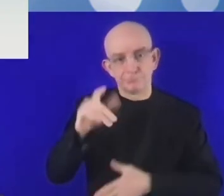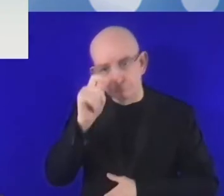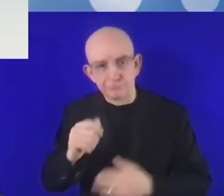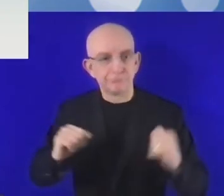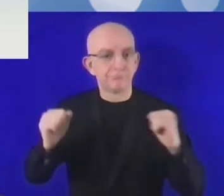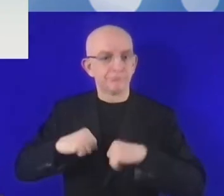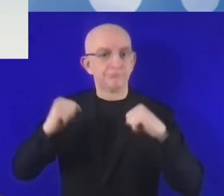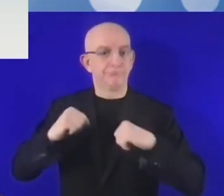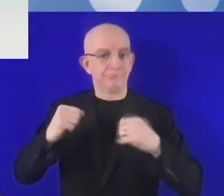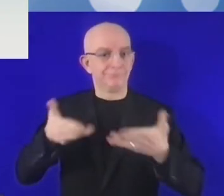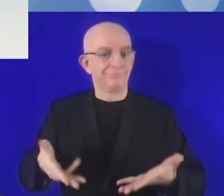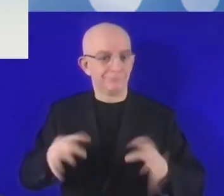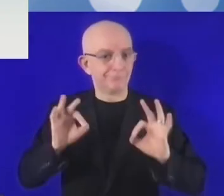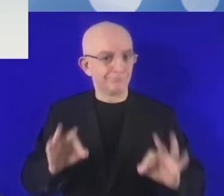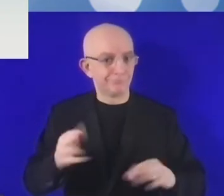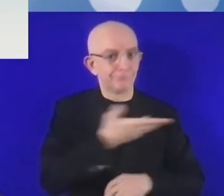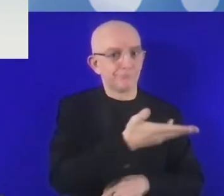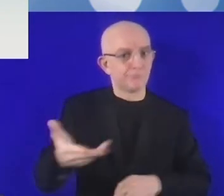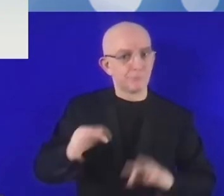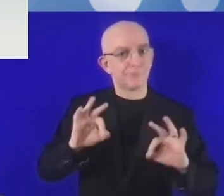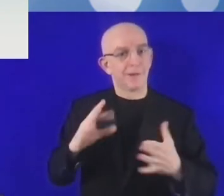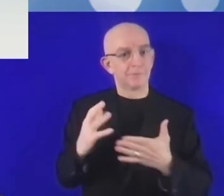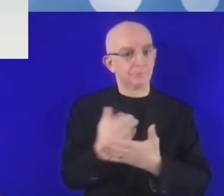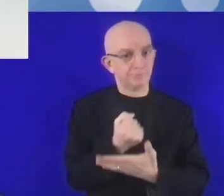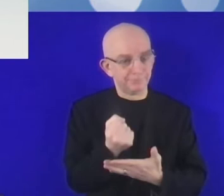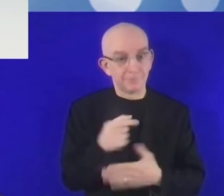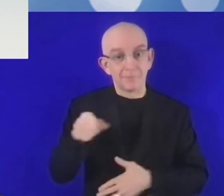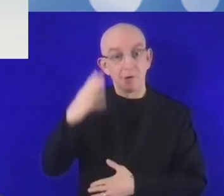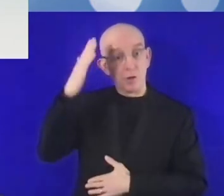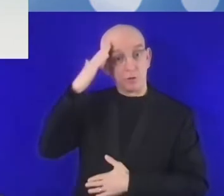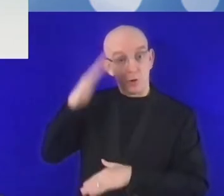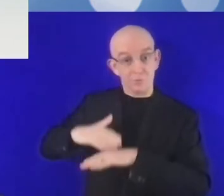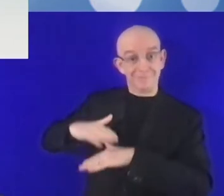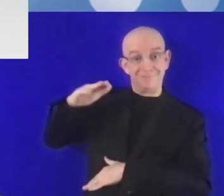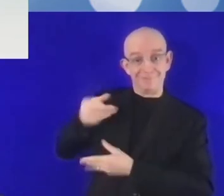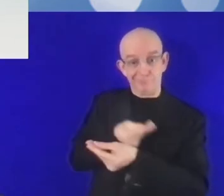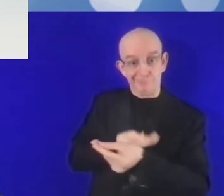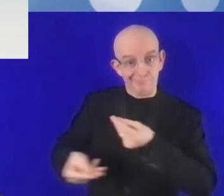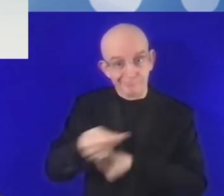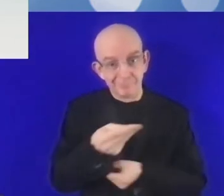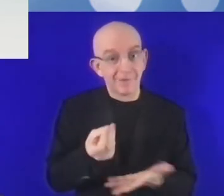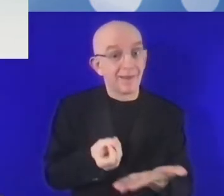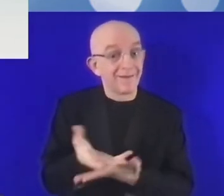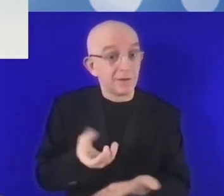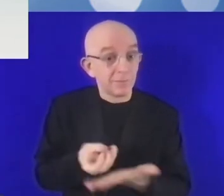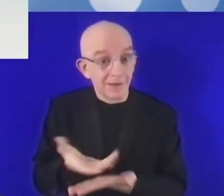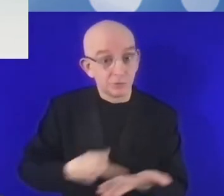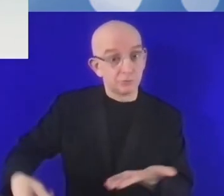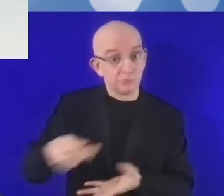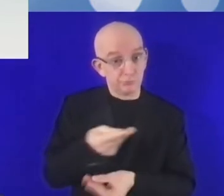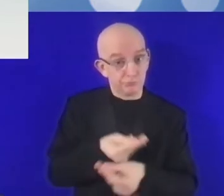pu continuer à utiliser Internet. Le partage de connaissances et